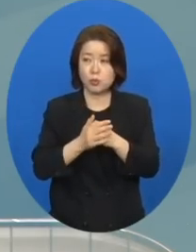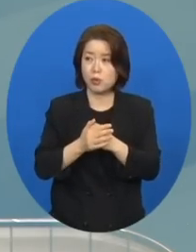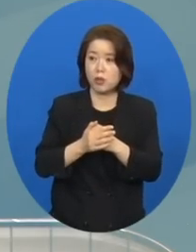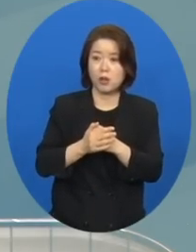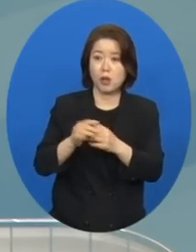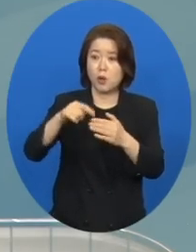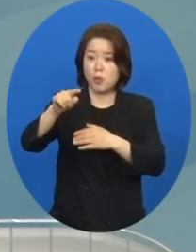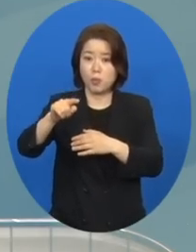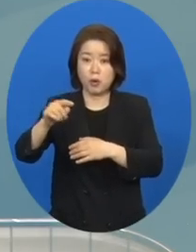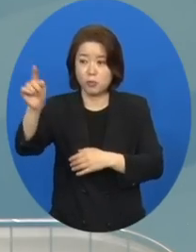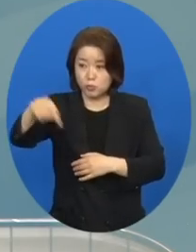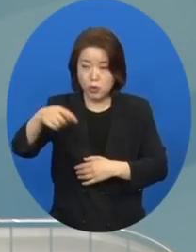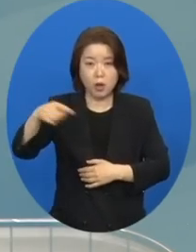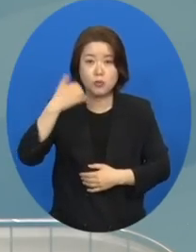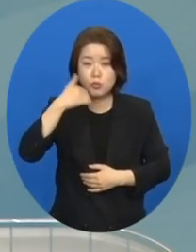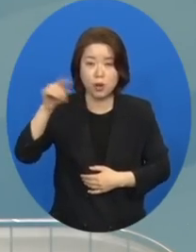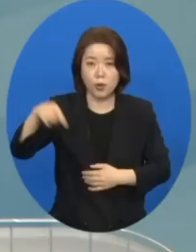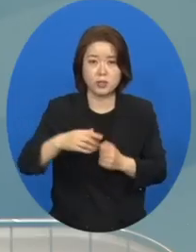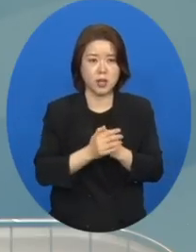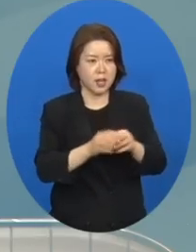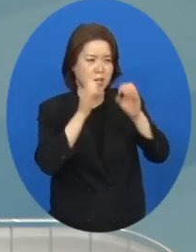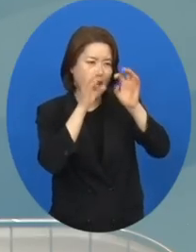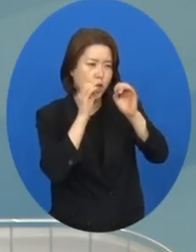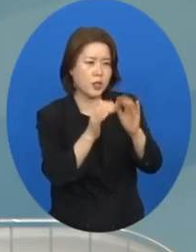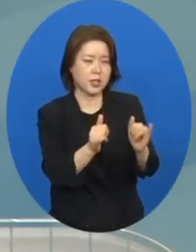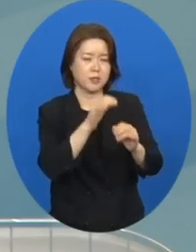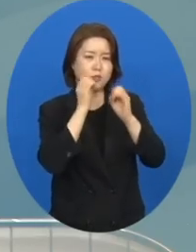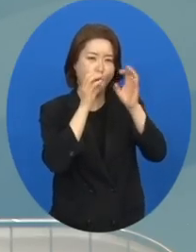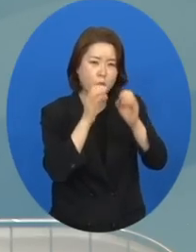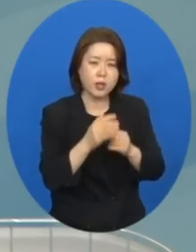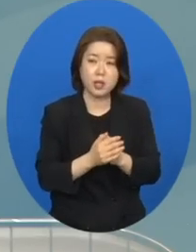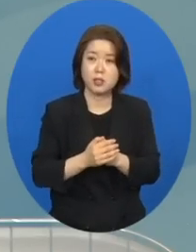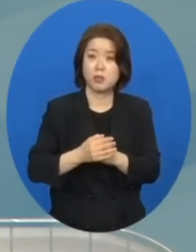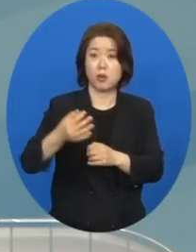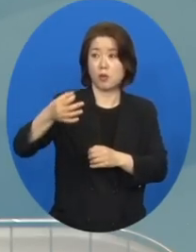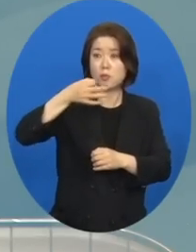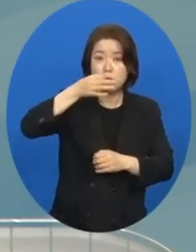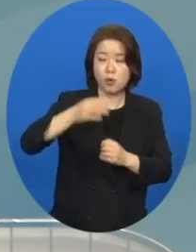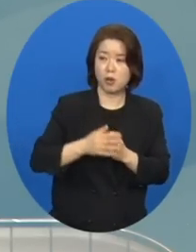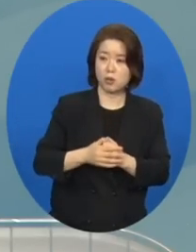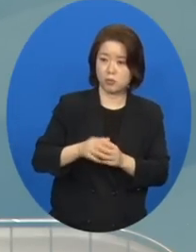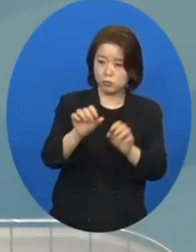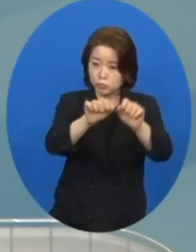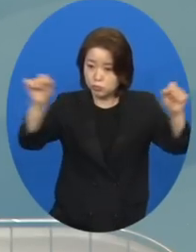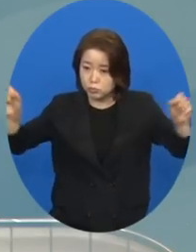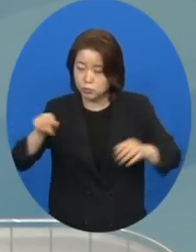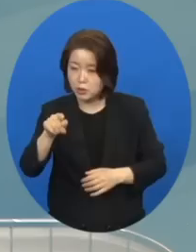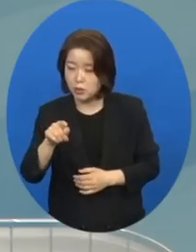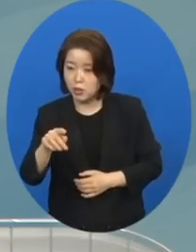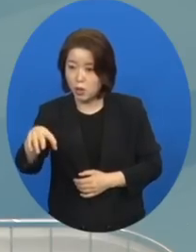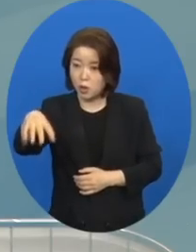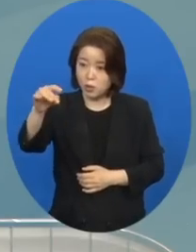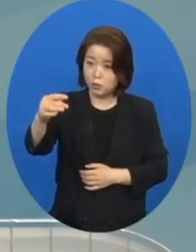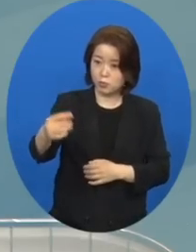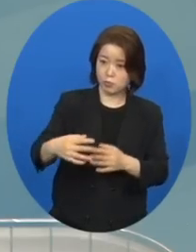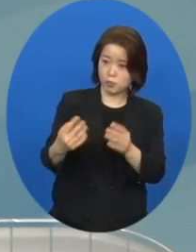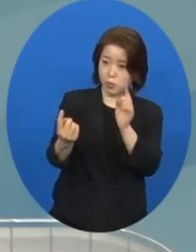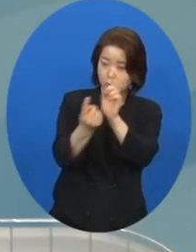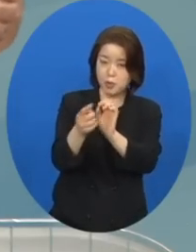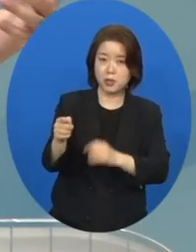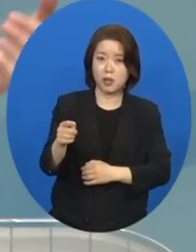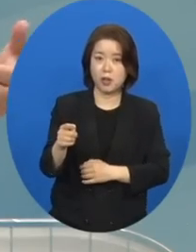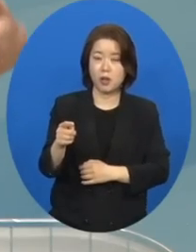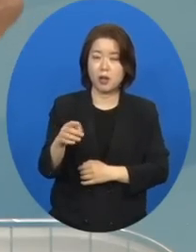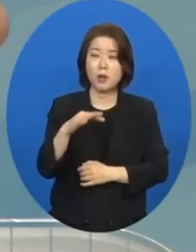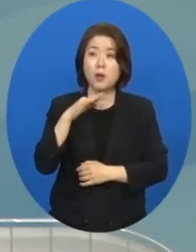마당에 찾아왔어 참 더 사실 형상이 불어 주는거 누군가 봣던 첨 보는 사람입니다 왠 중년의 여성이